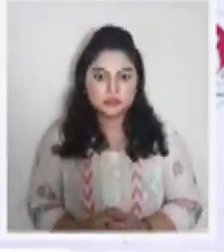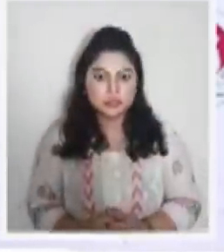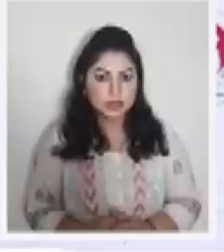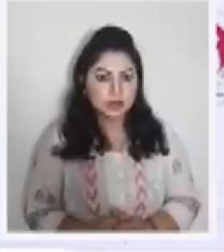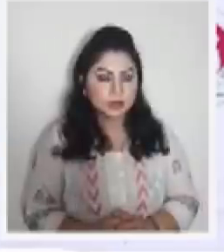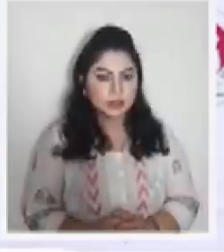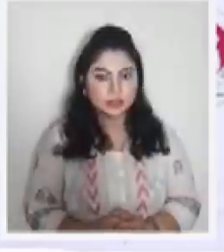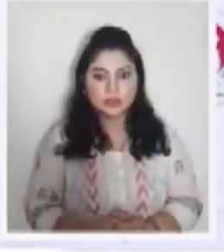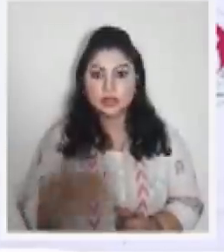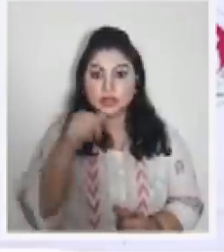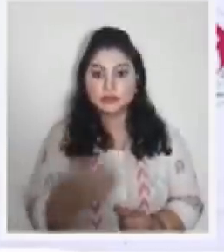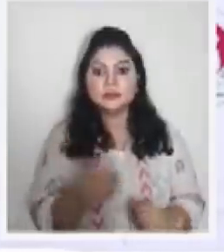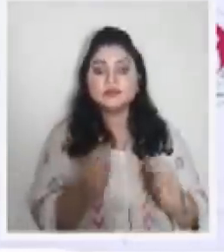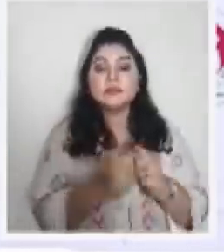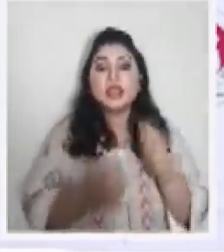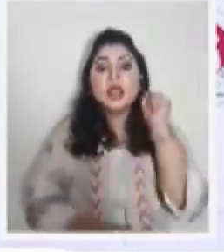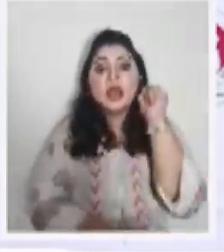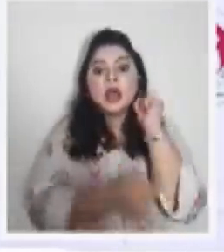জন।